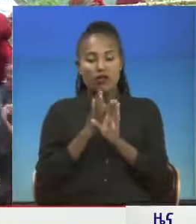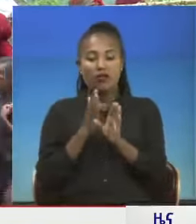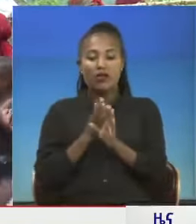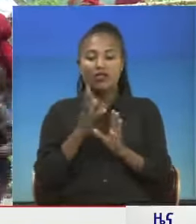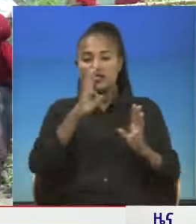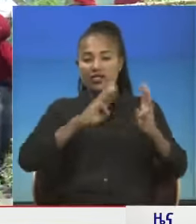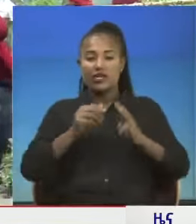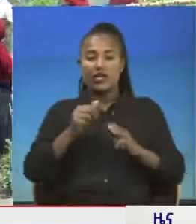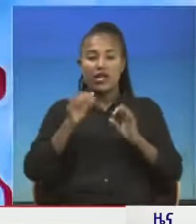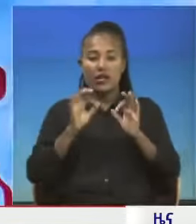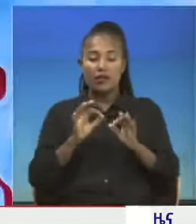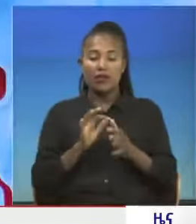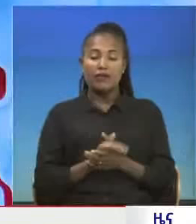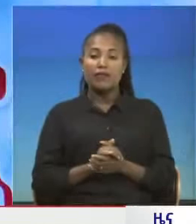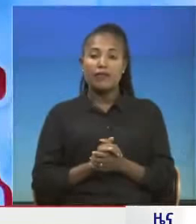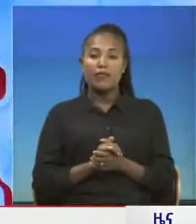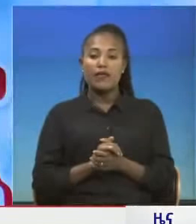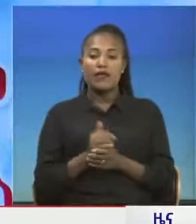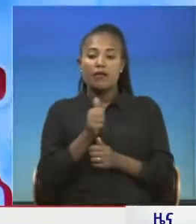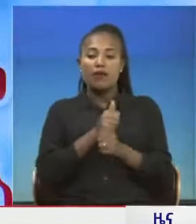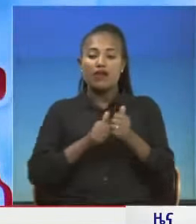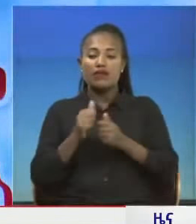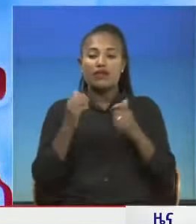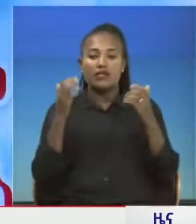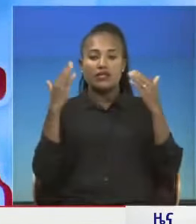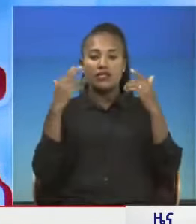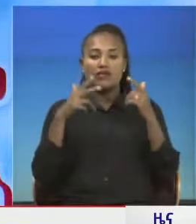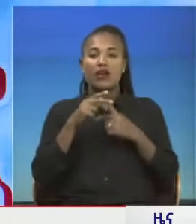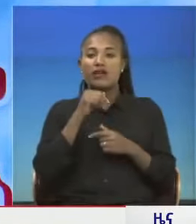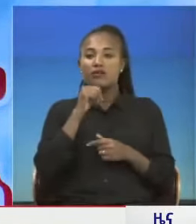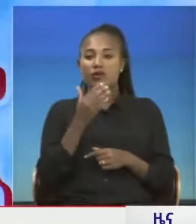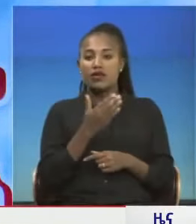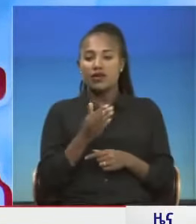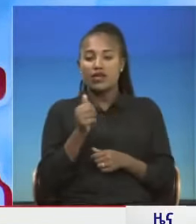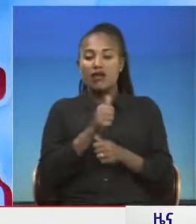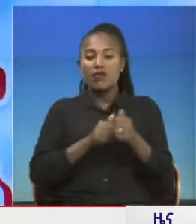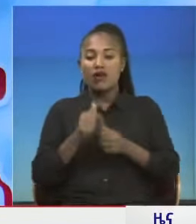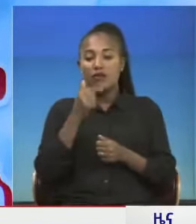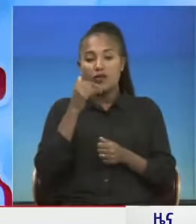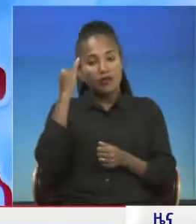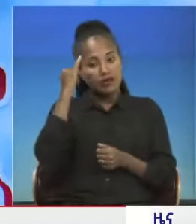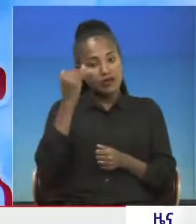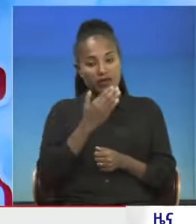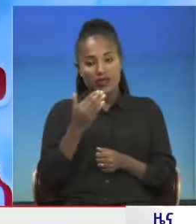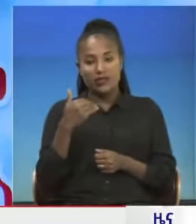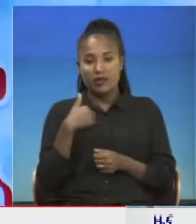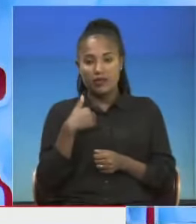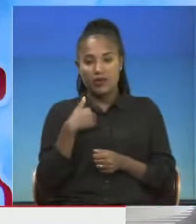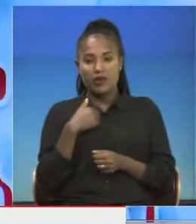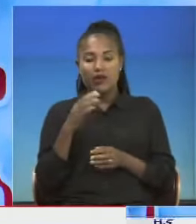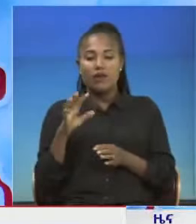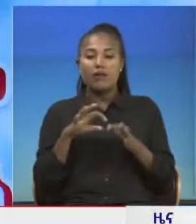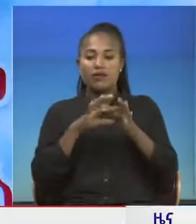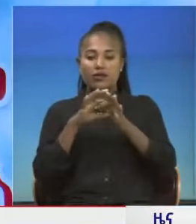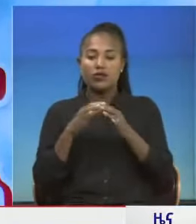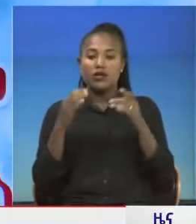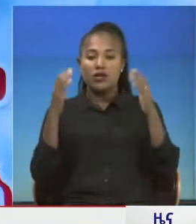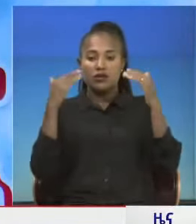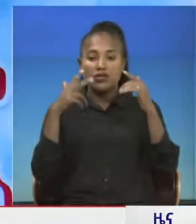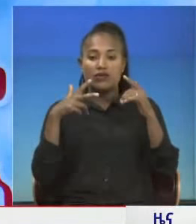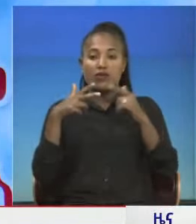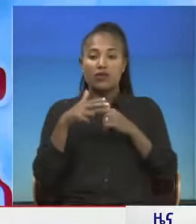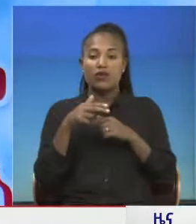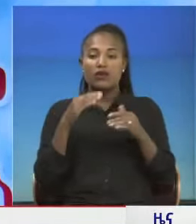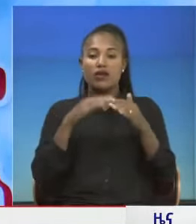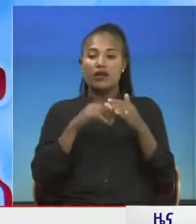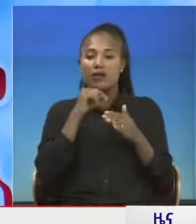ችግር ከሌለበት የማለፍን ተስፋ ያለመቁረጥ ነገር እናልፈዋለን ብሎ የማሰብ ነገር ስለሚኖር ማህበረሰቡ ወደ ተስፋ